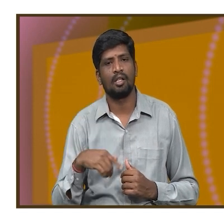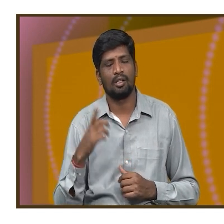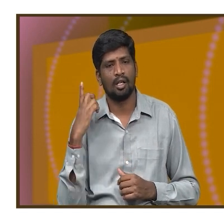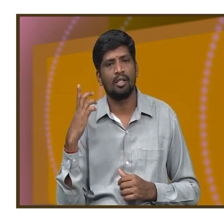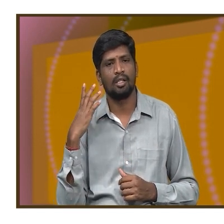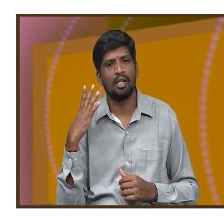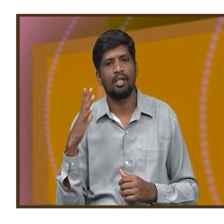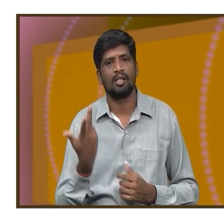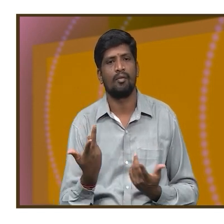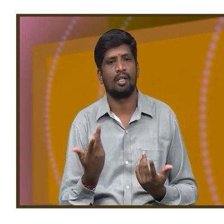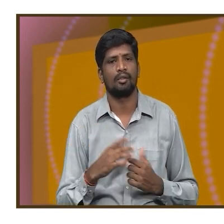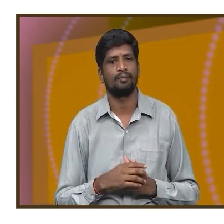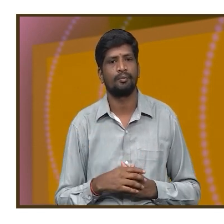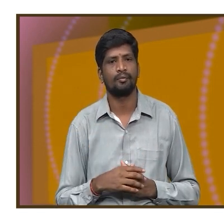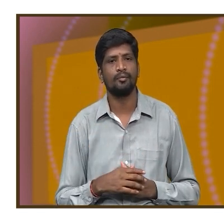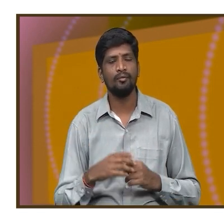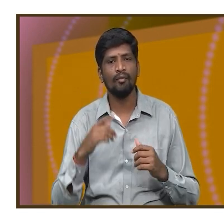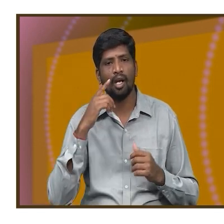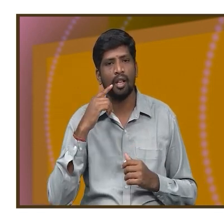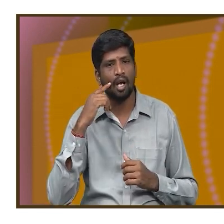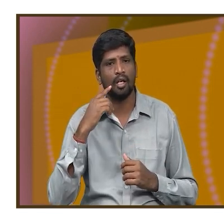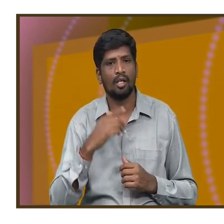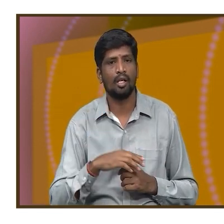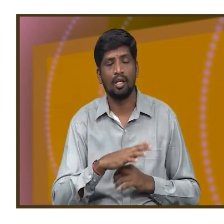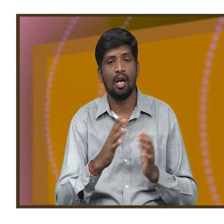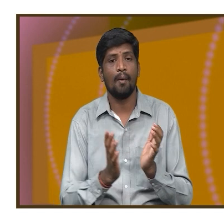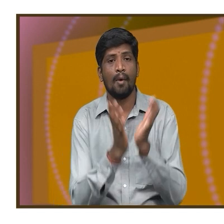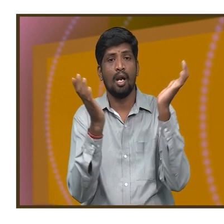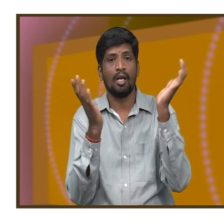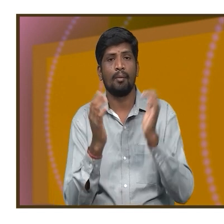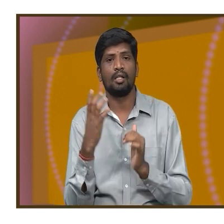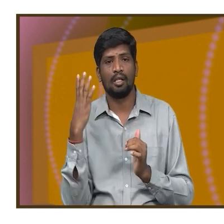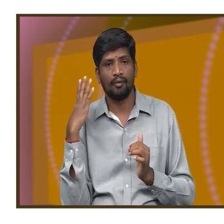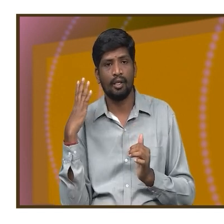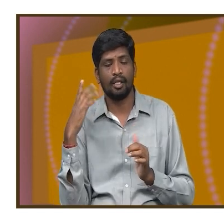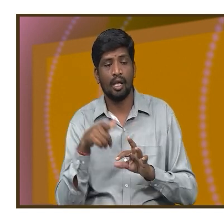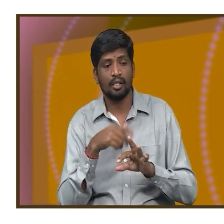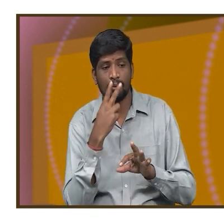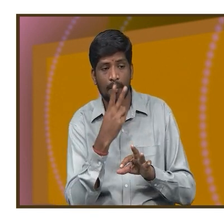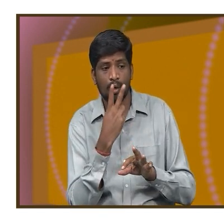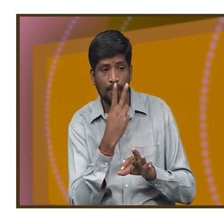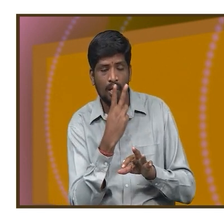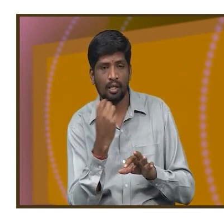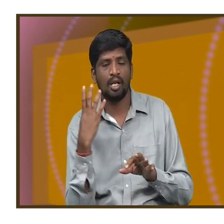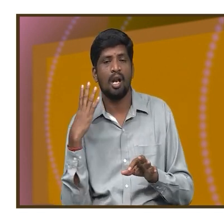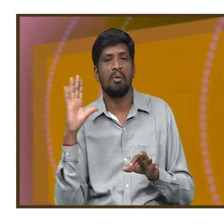இருந்தார். ஆனால் மாரிக்காக பலர் மரத்தடியில் காத்து கிடந்தார்கள் அந்த செருப்பை அணிய வேண்டும் அப்படின்னு. இப்படி